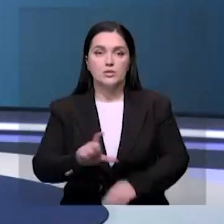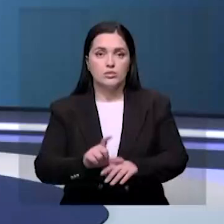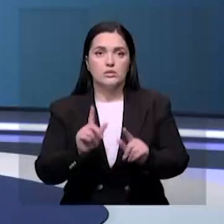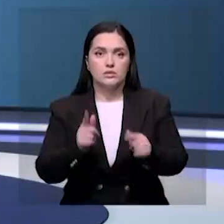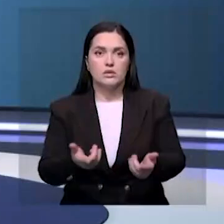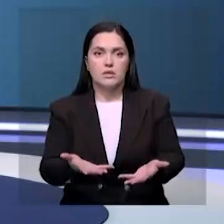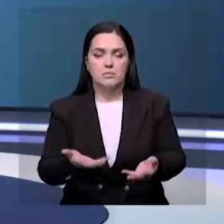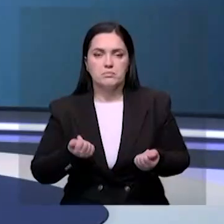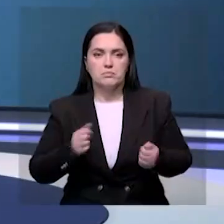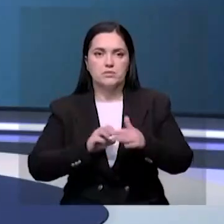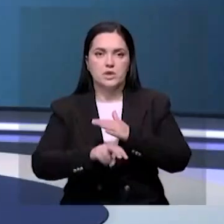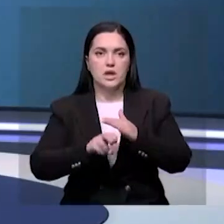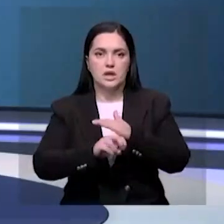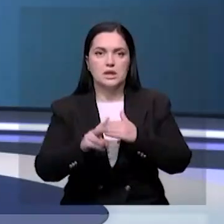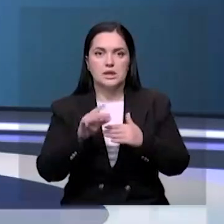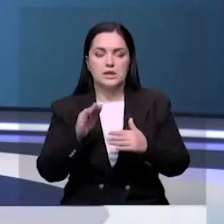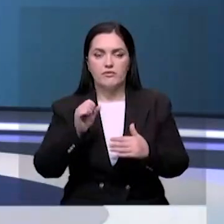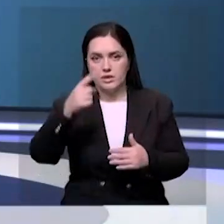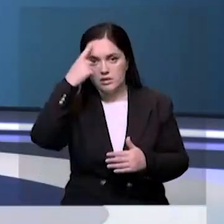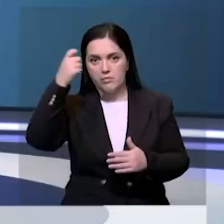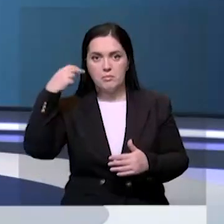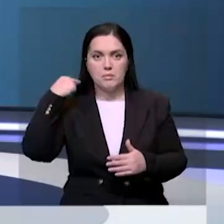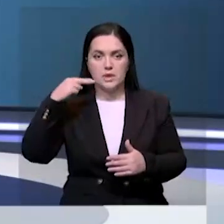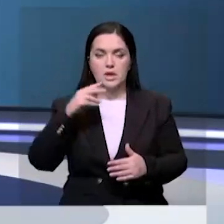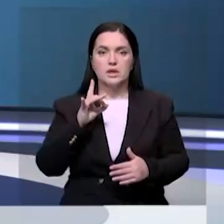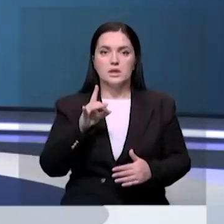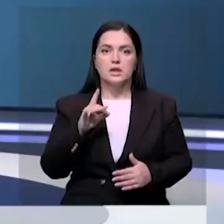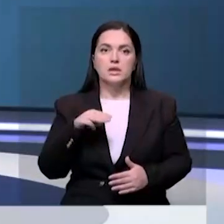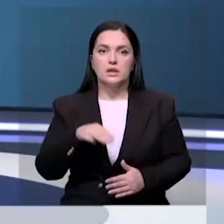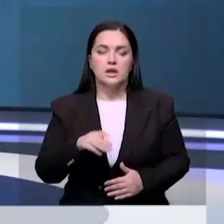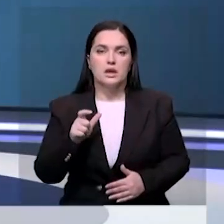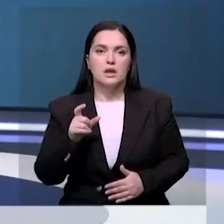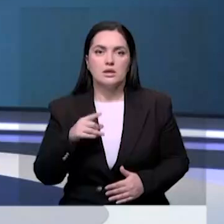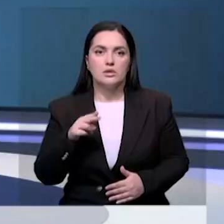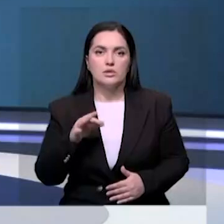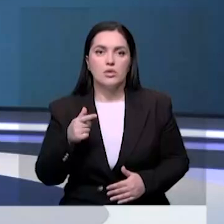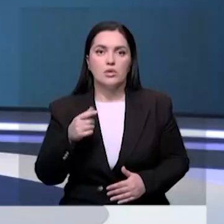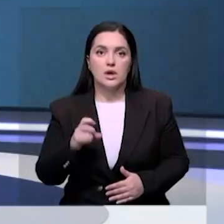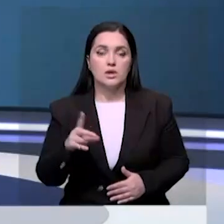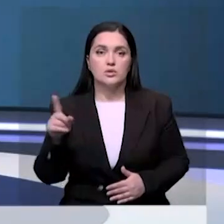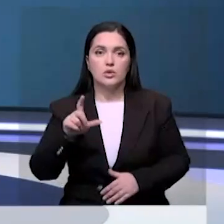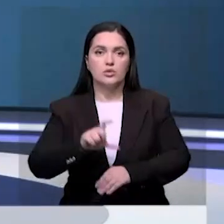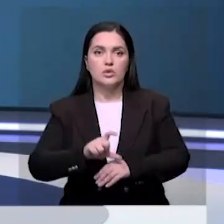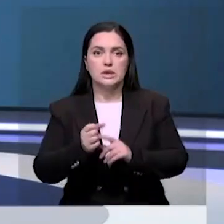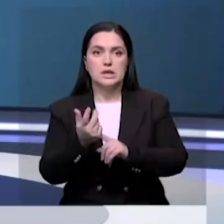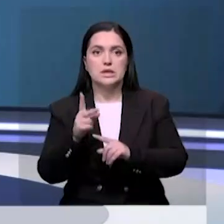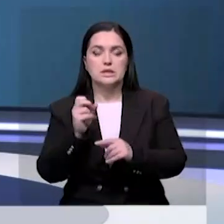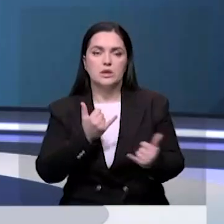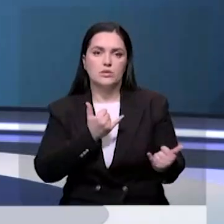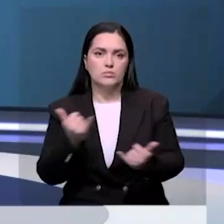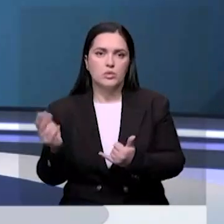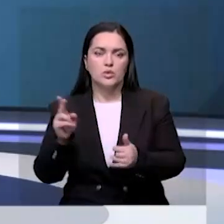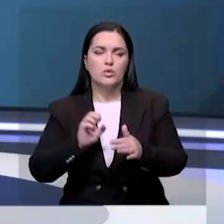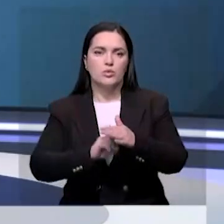Турция готова принять беженцев из Ливана. Об этом заявил президент страны Реджеп Тайип Эрдоган. Политик отметил, что Турция уже больше 13